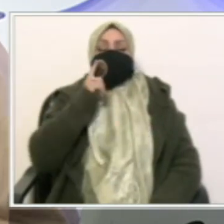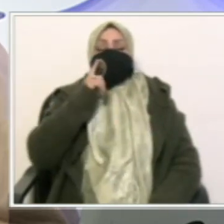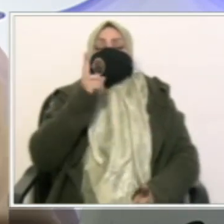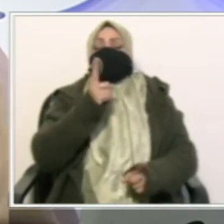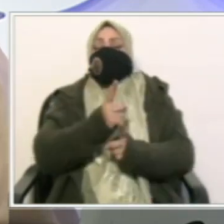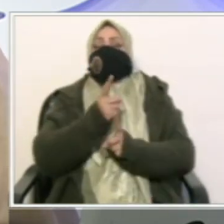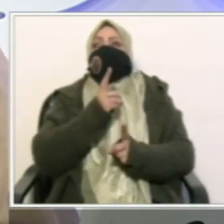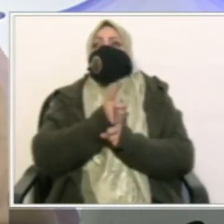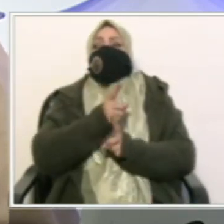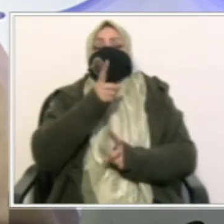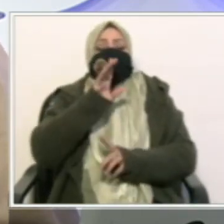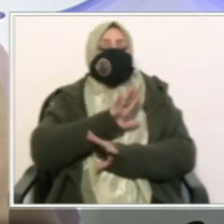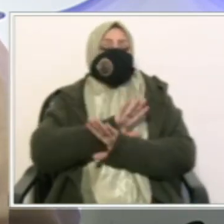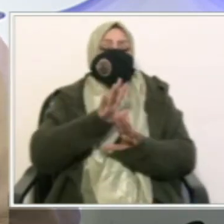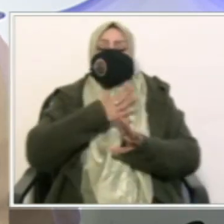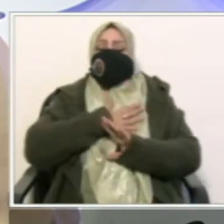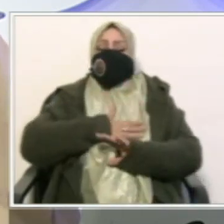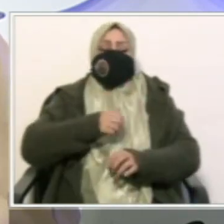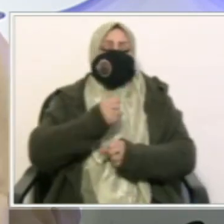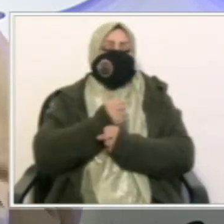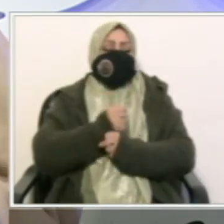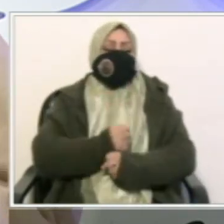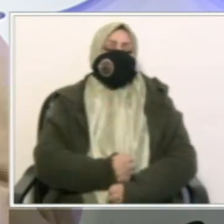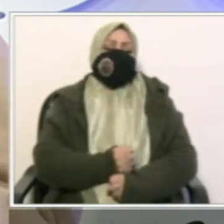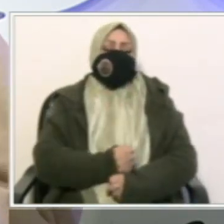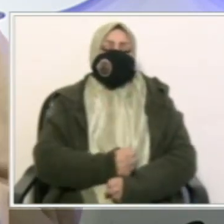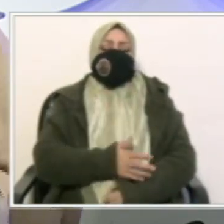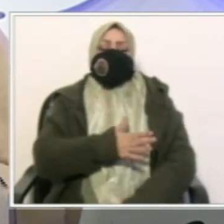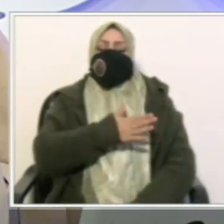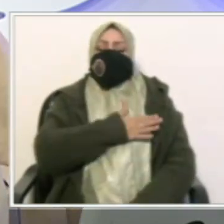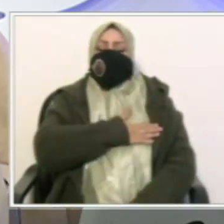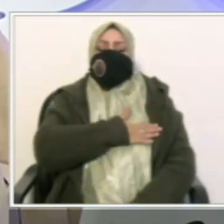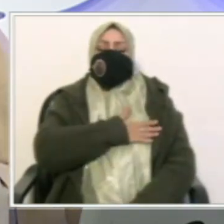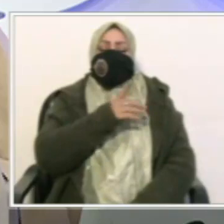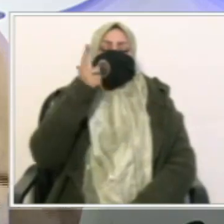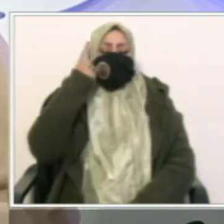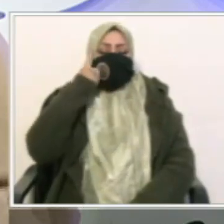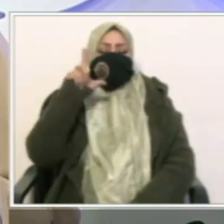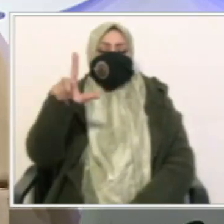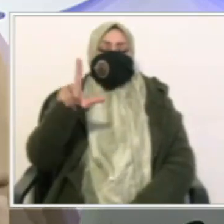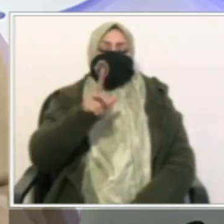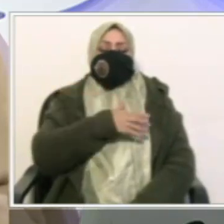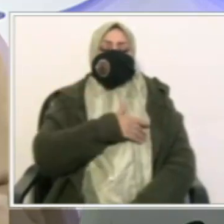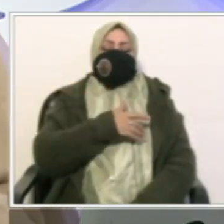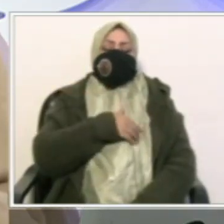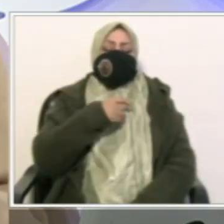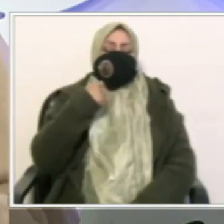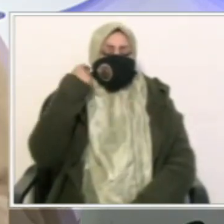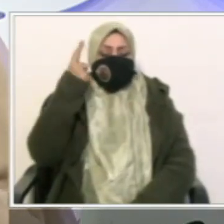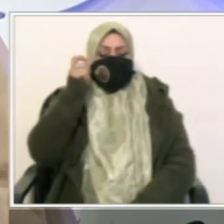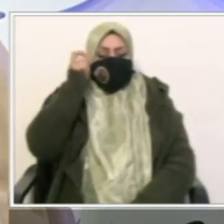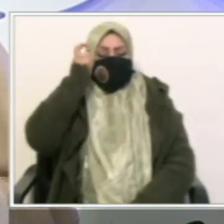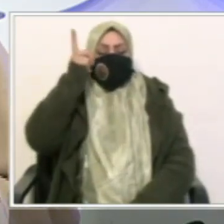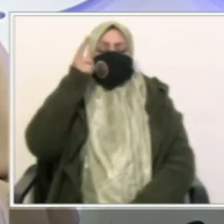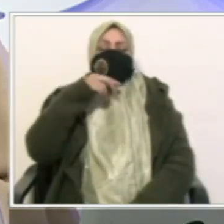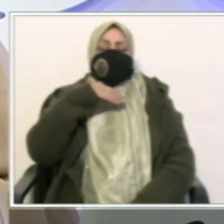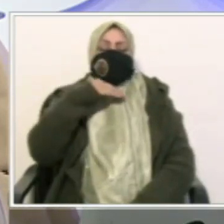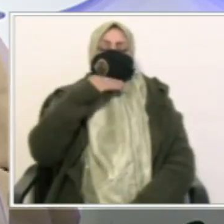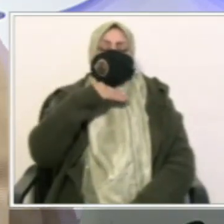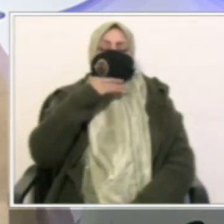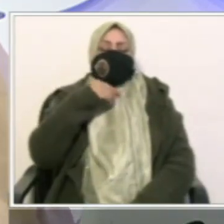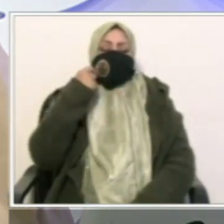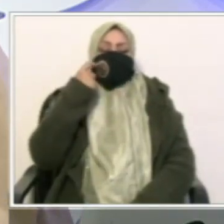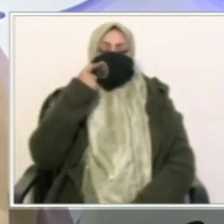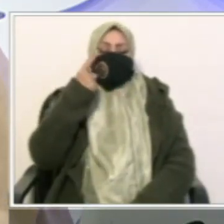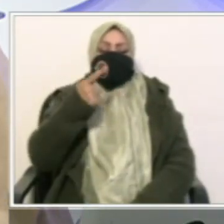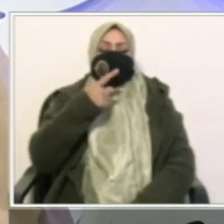سنمل من هذا الأمر أبدا، لأننا نحن نعلم علم اليقين أننا أنفاسنا هذه في الدفاع عن دين الله